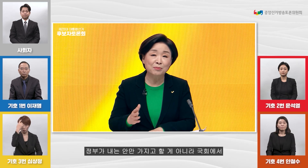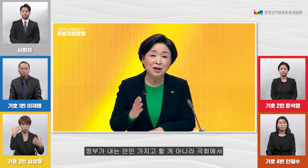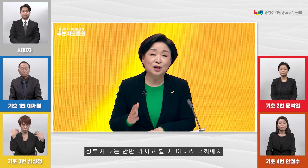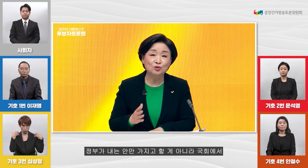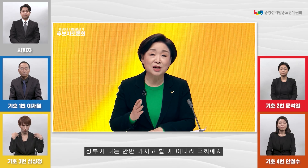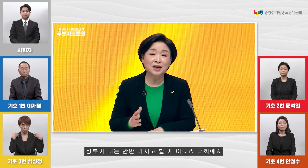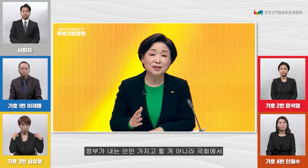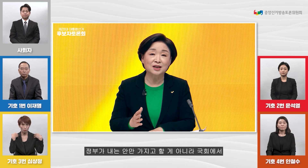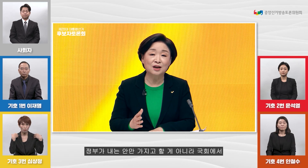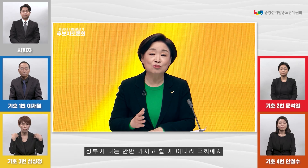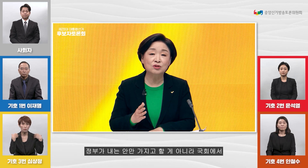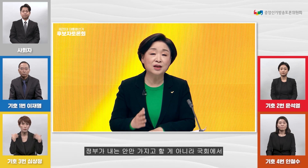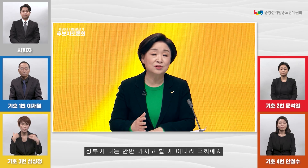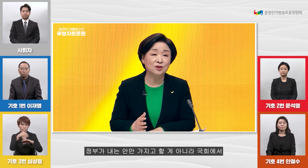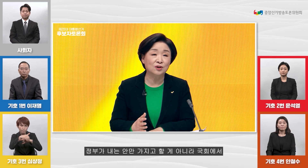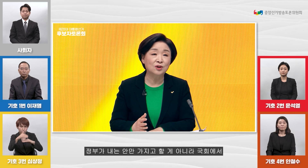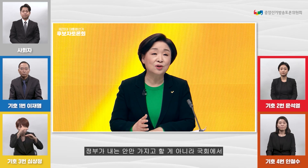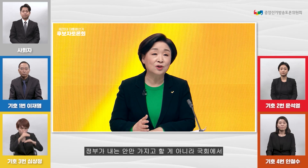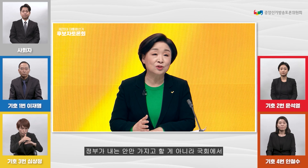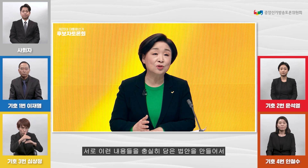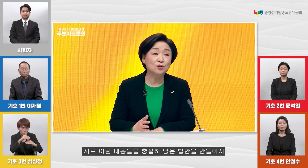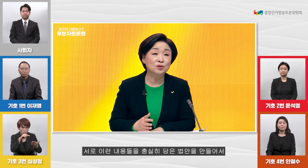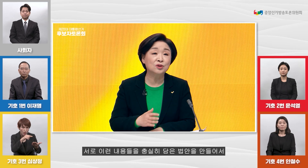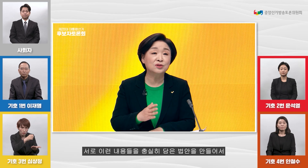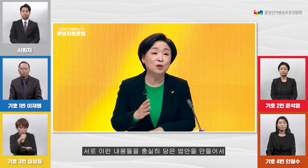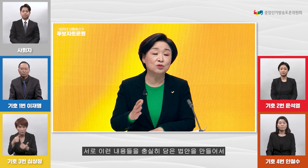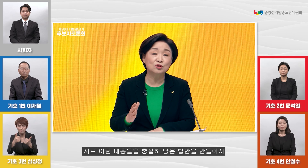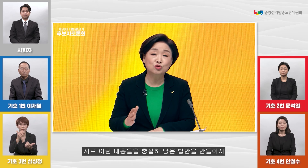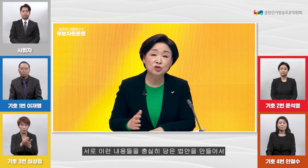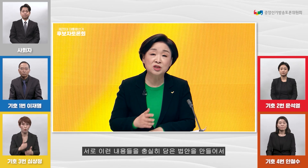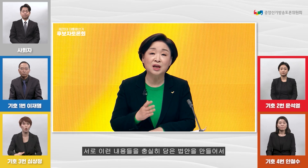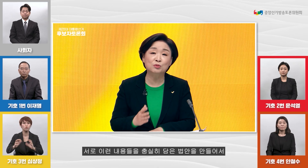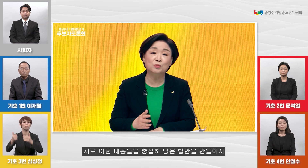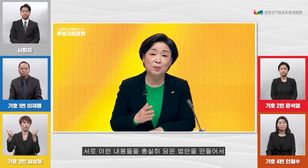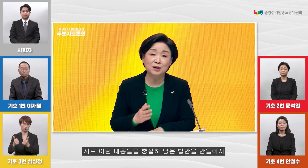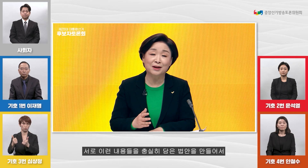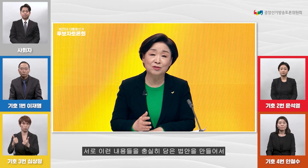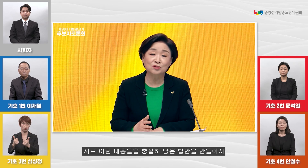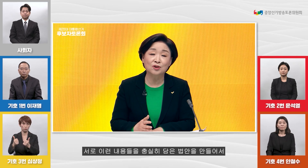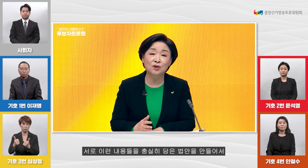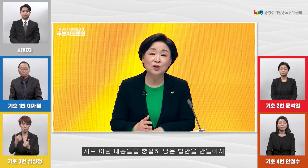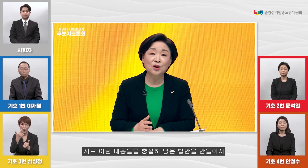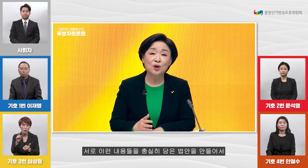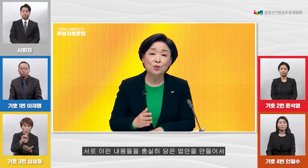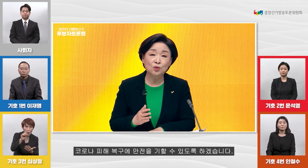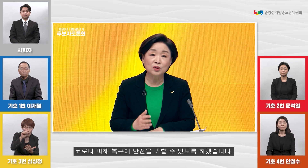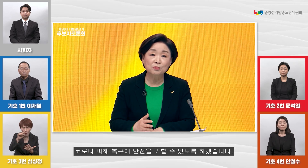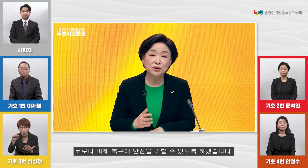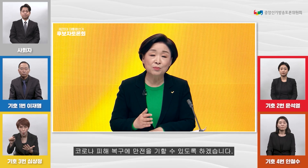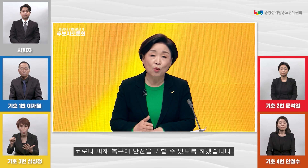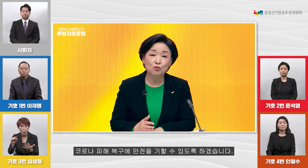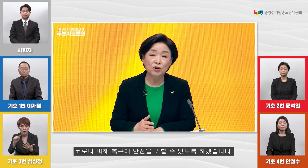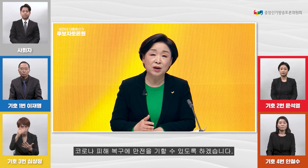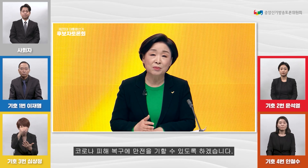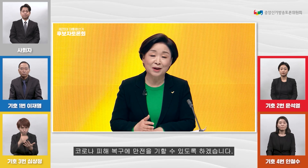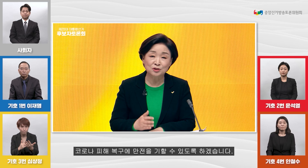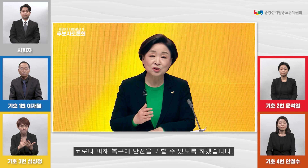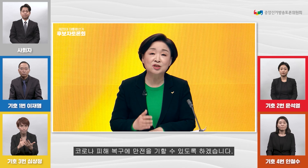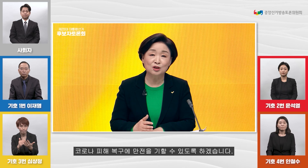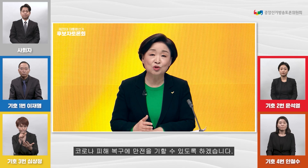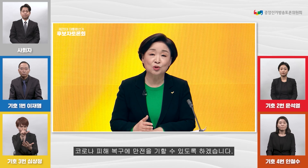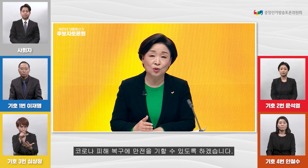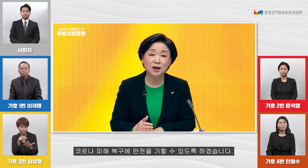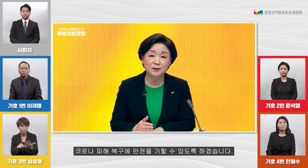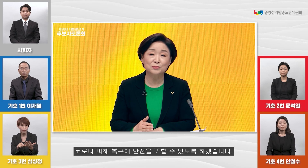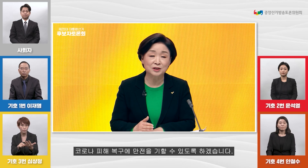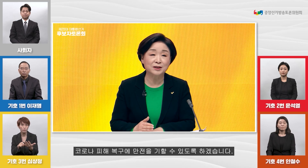내는 안만 가지고 할 게 아니라 국회에서 서로 이런 내용들을 충실히 담은 법안을 만들어서 코로나 피해 복구에 만전을